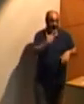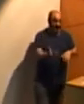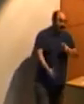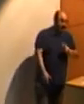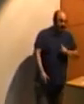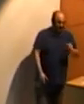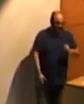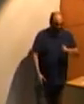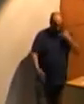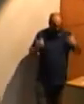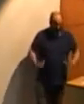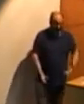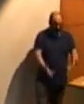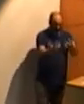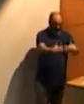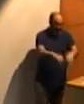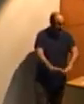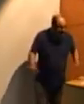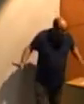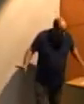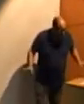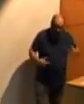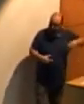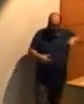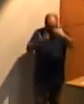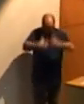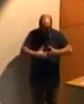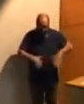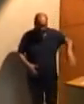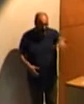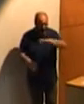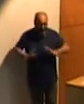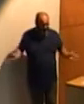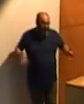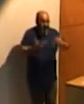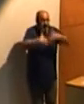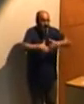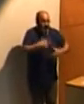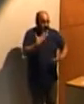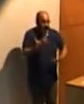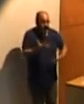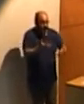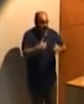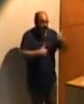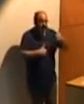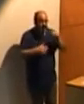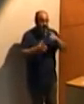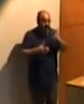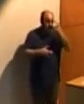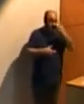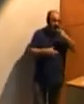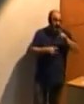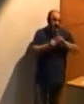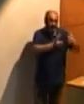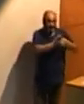que l'homme est une machine points c'est une machine nous sommes des machines et finalement si nous sommes une machine et il reprend un petit peu la sphère